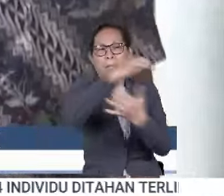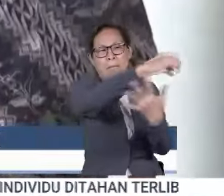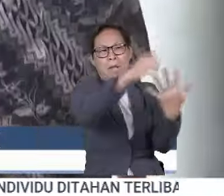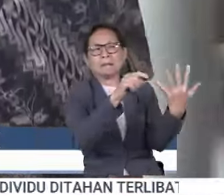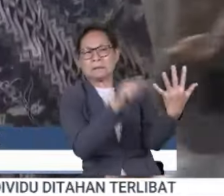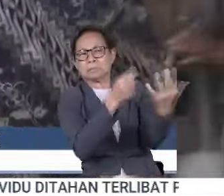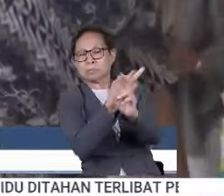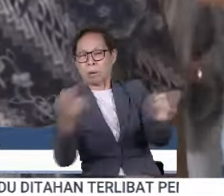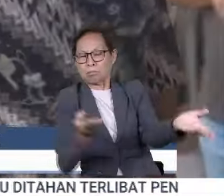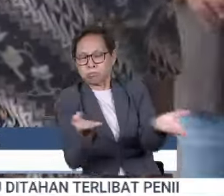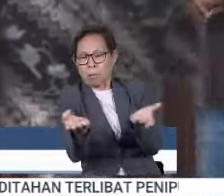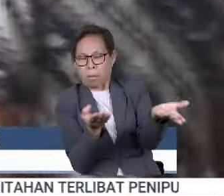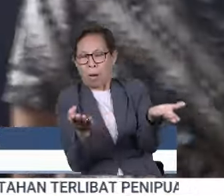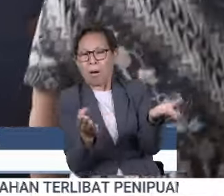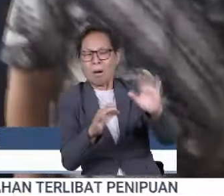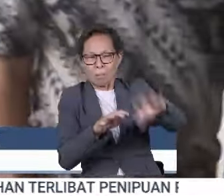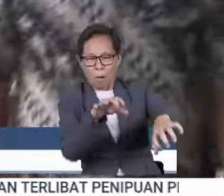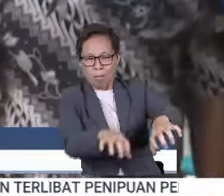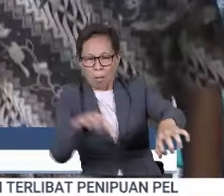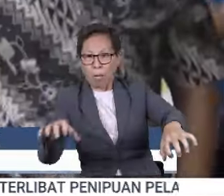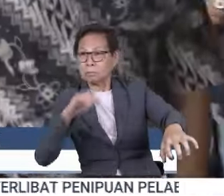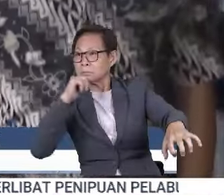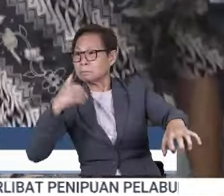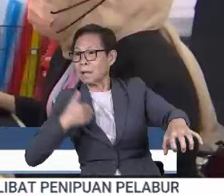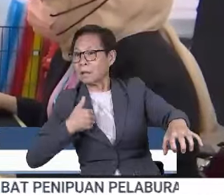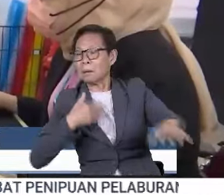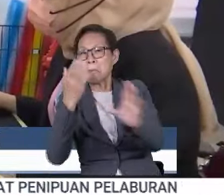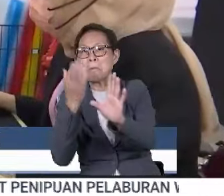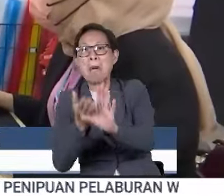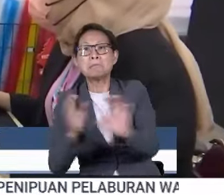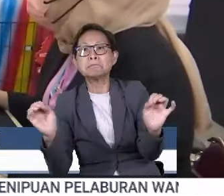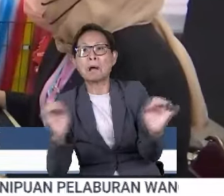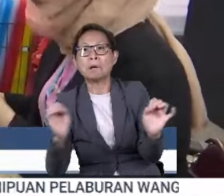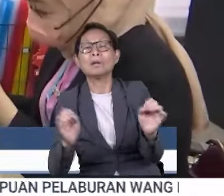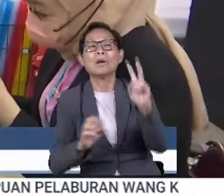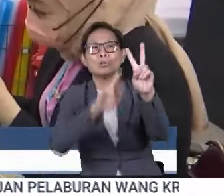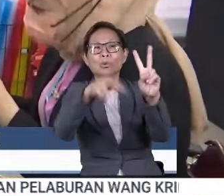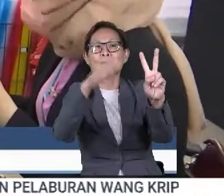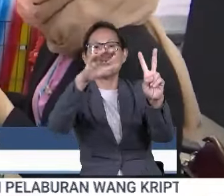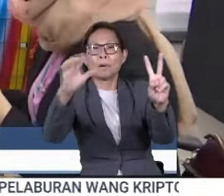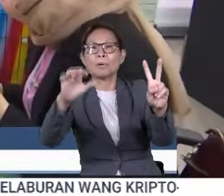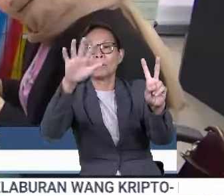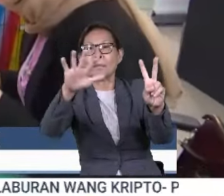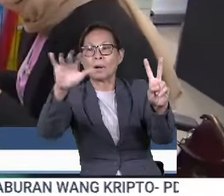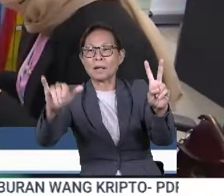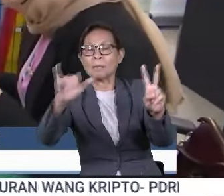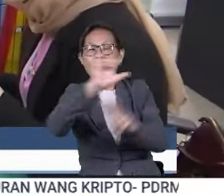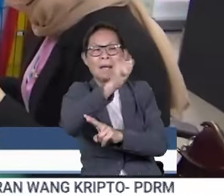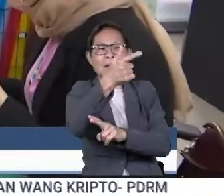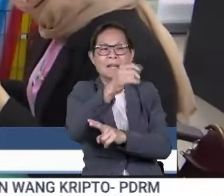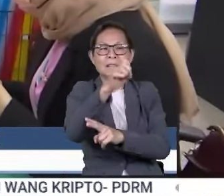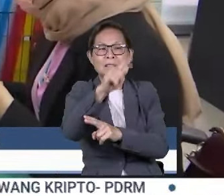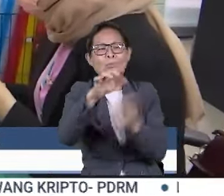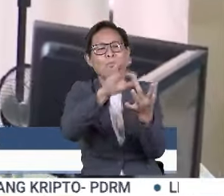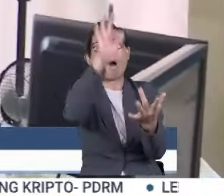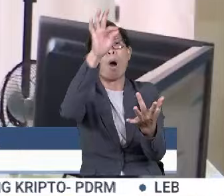untuk menyediakan perkhidmatan di kawasan yang tiada bank komersial. Dengan seramai 2,556 ejen telah